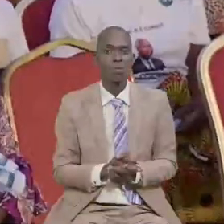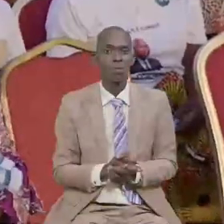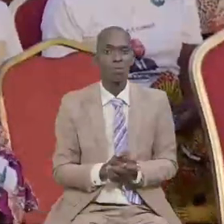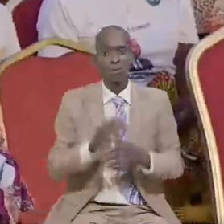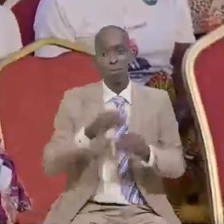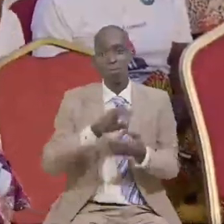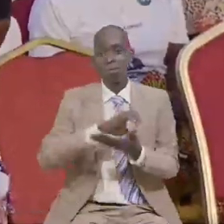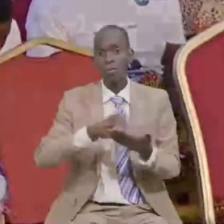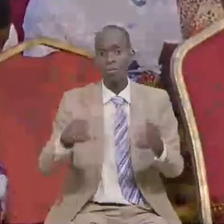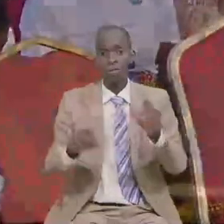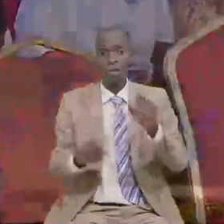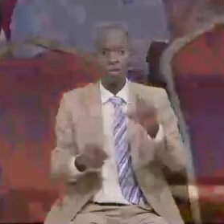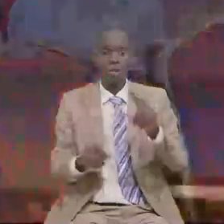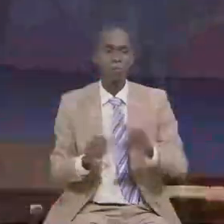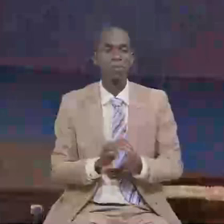Le verset 11.